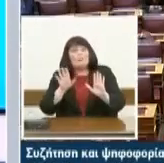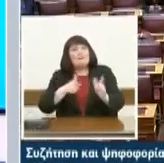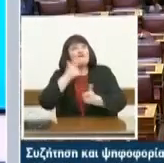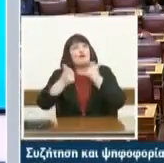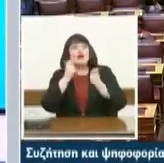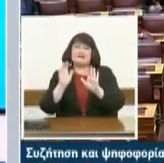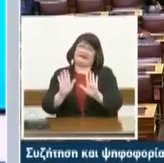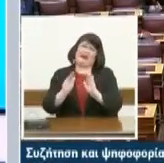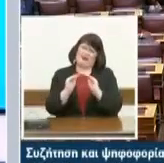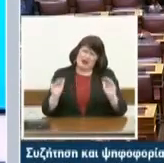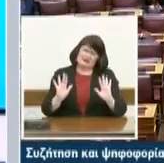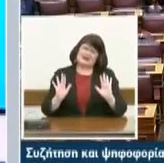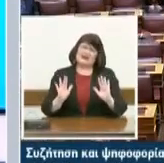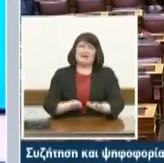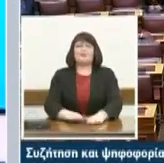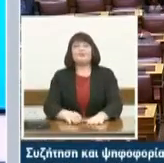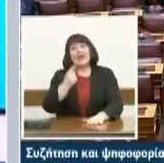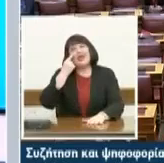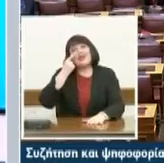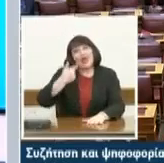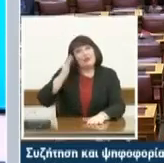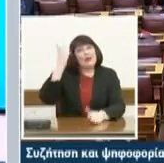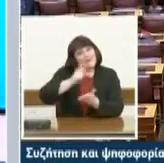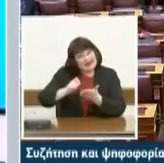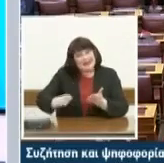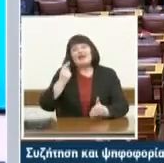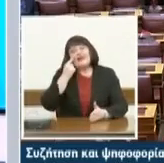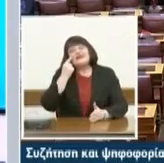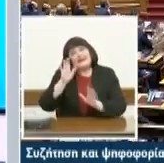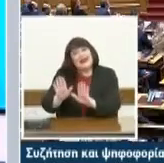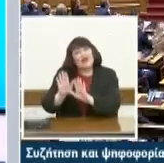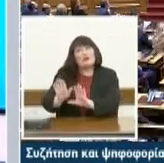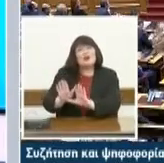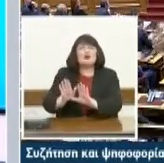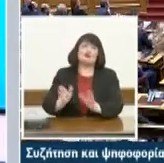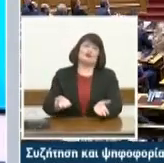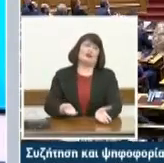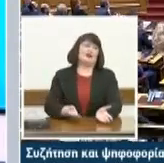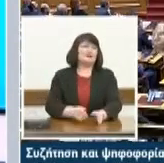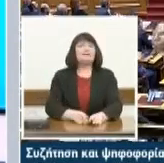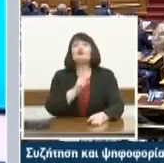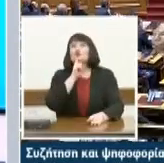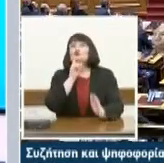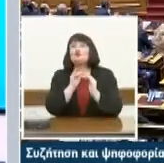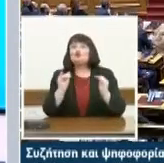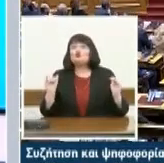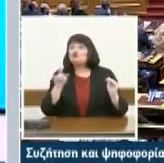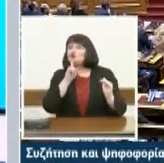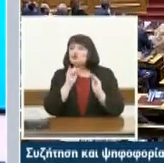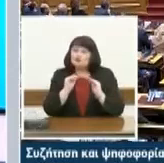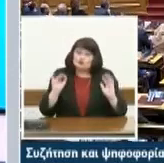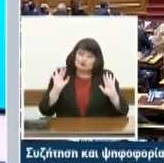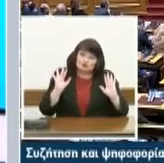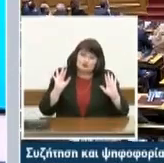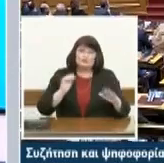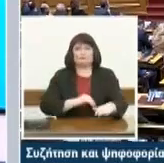ότι η ρητορική εξαντλείται σε τεχνικό επίπεδο, δηλαδή πώς θα μπορέσει η Νέα Δημοκρατία να φτάσει σε μια αυτοδύναμη κυβέρνηση με τον ένα